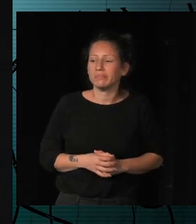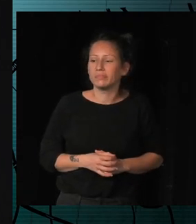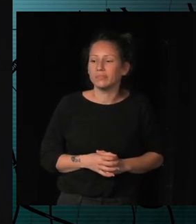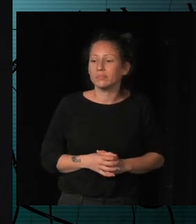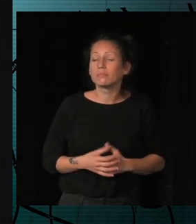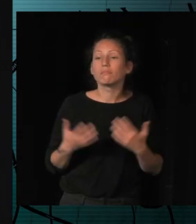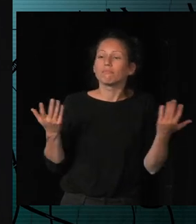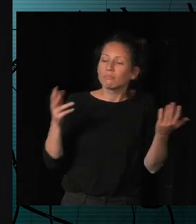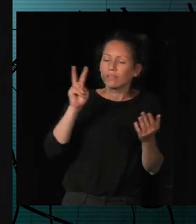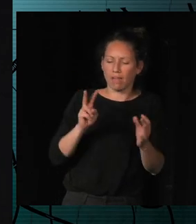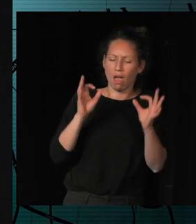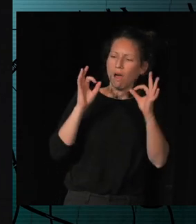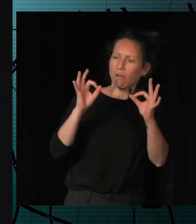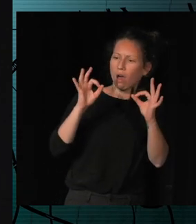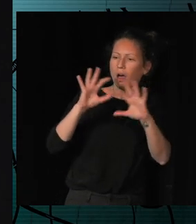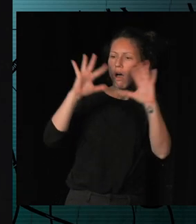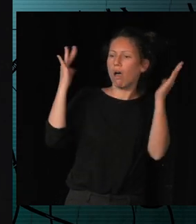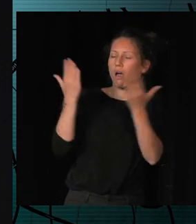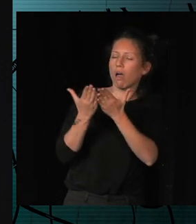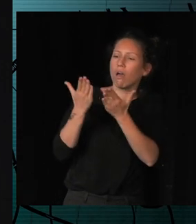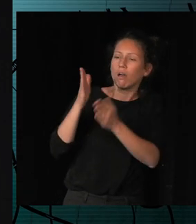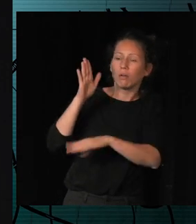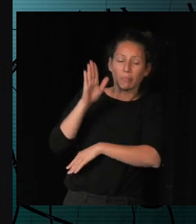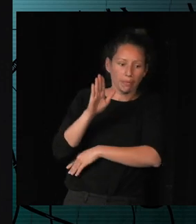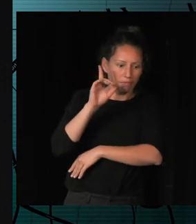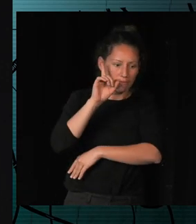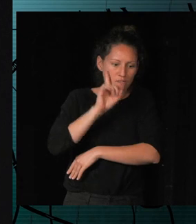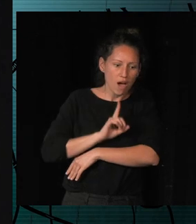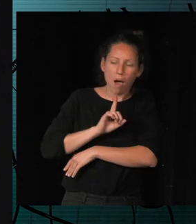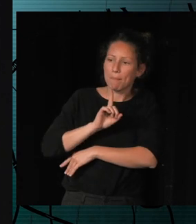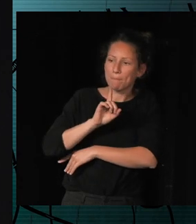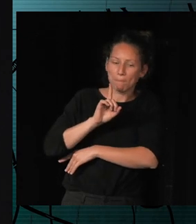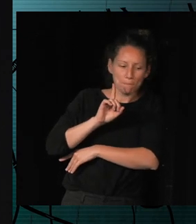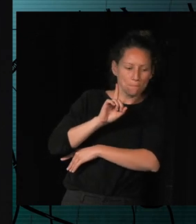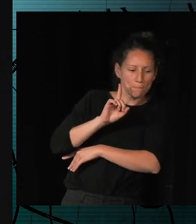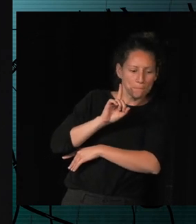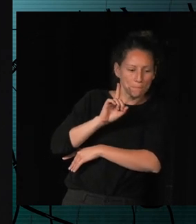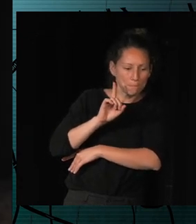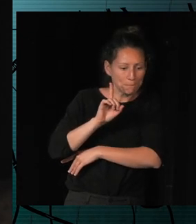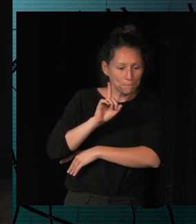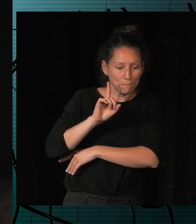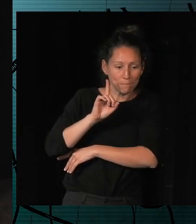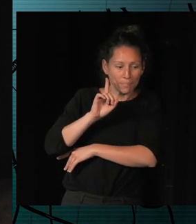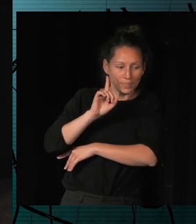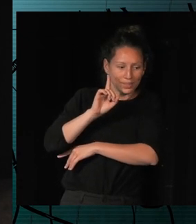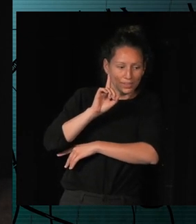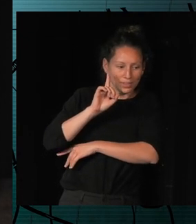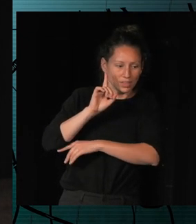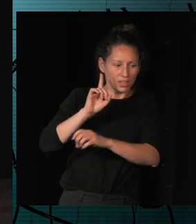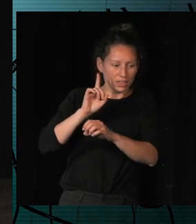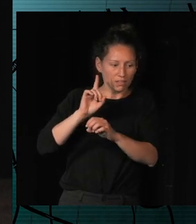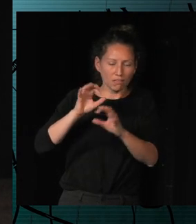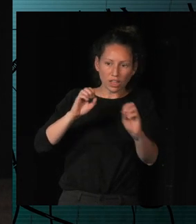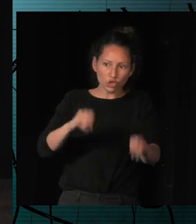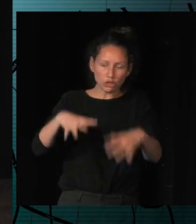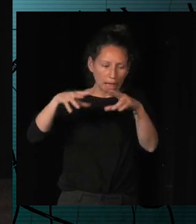dans un contexte un peu ésotérique ou quoi on en arrivé à la chasse aux sorcières ça c'est pas déconnant vous en pensez quoi euh moi je trouve que